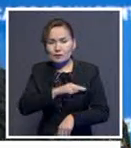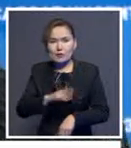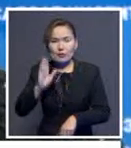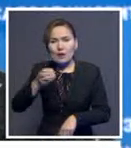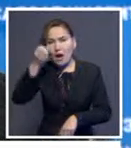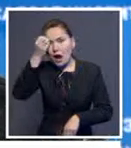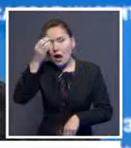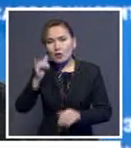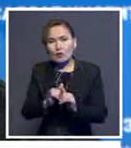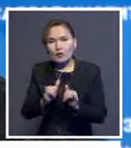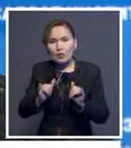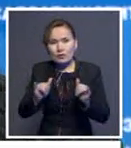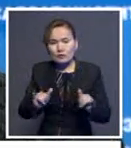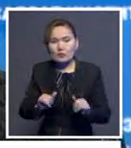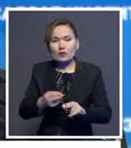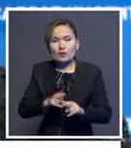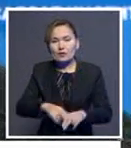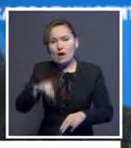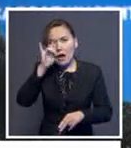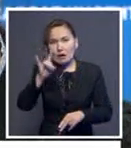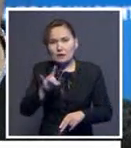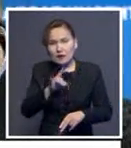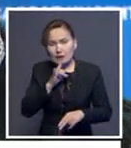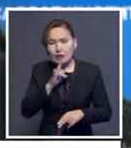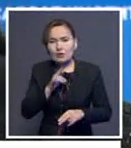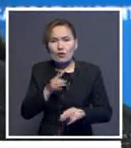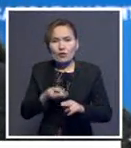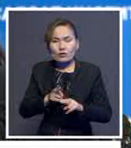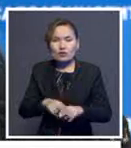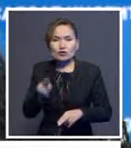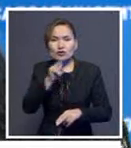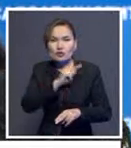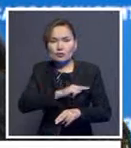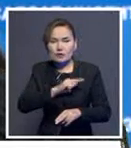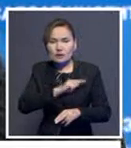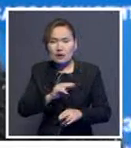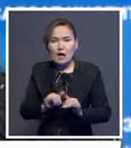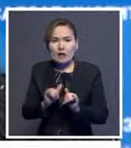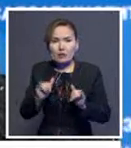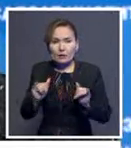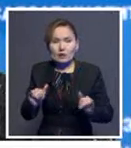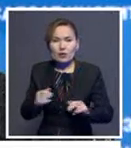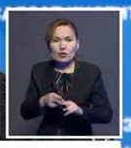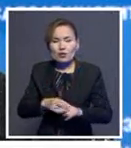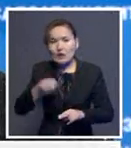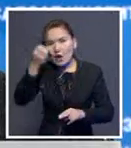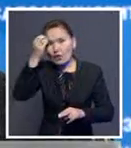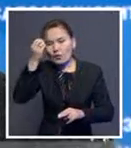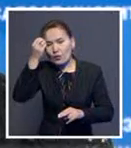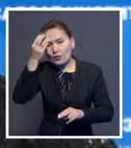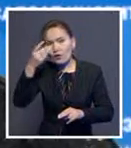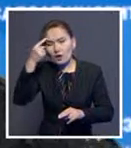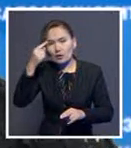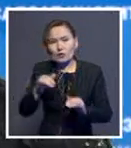бірнеше институты сол рейтингқа енген, бірақ әлі жаңағы рейтингте деңгей әлі төмен. Соны біз сол